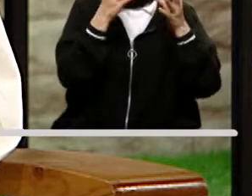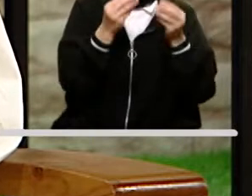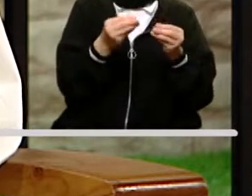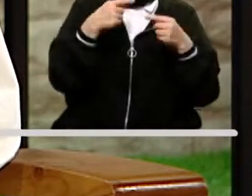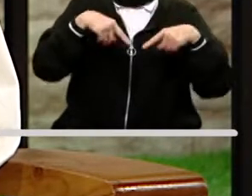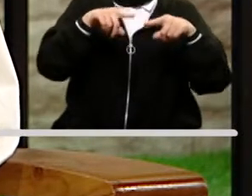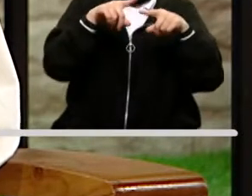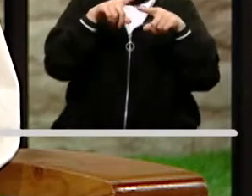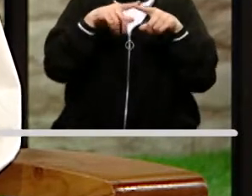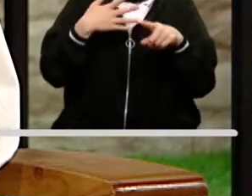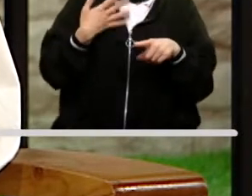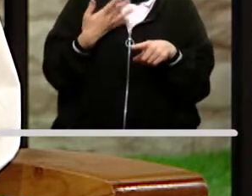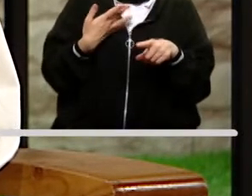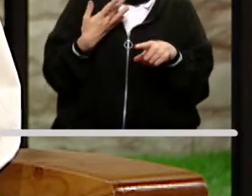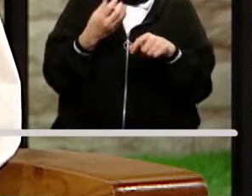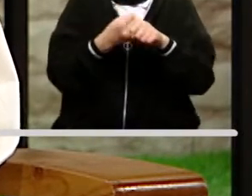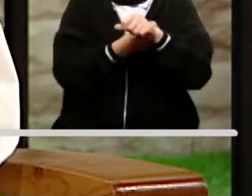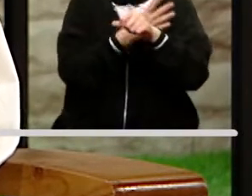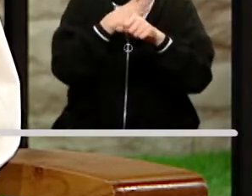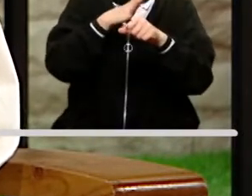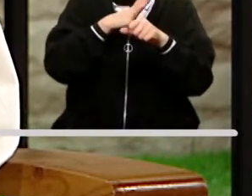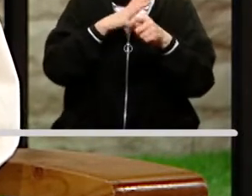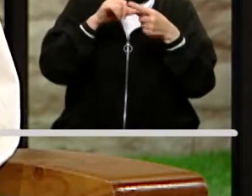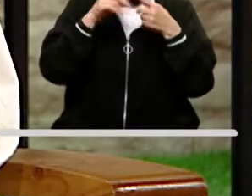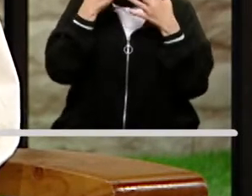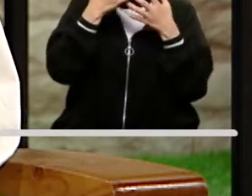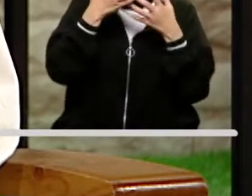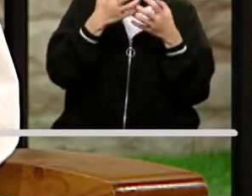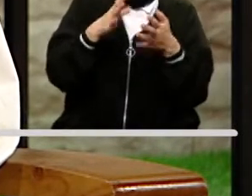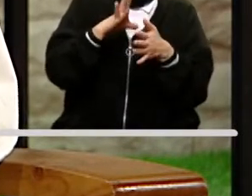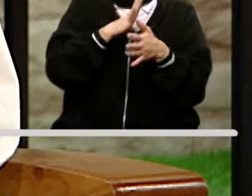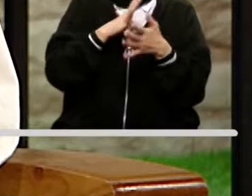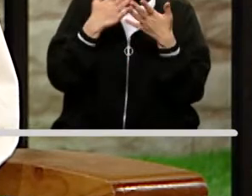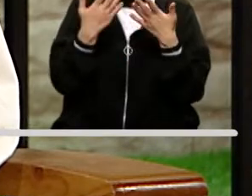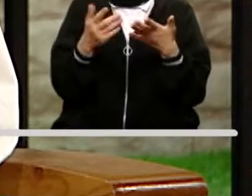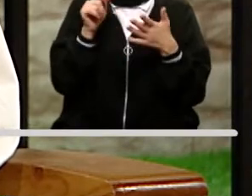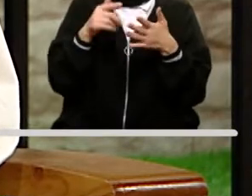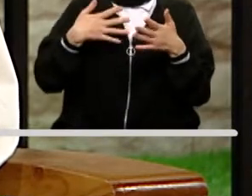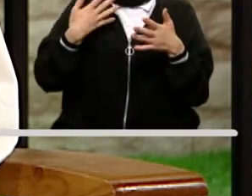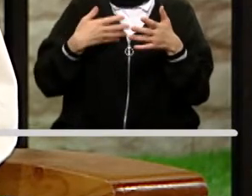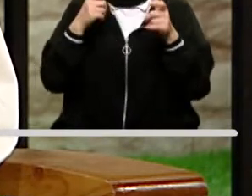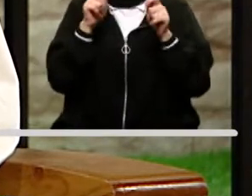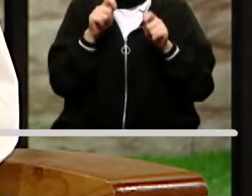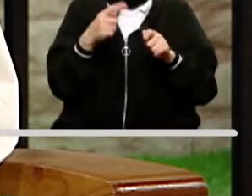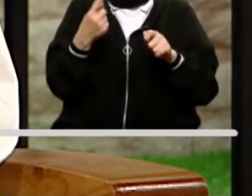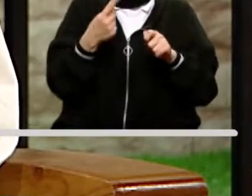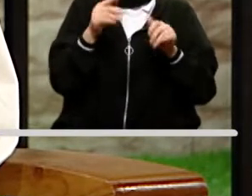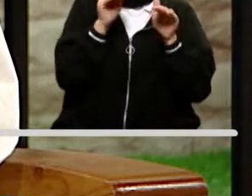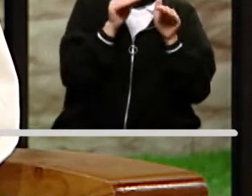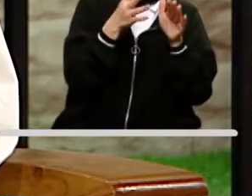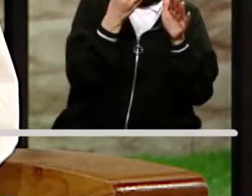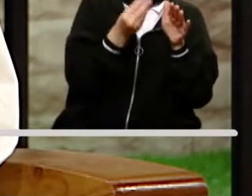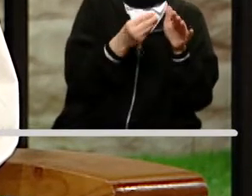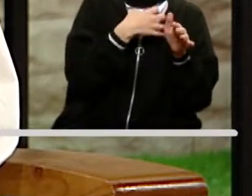var, merak duygumuz var, ilgilerimiz var. Eğer bu ilgilerimiz, bu meraklarımız desteklenirse anne babamız tarafından bizi